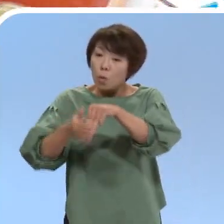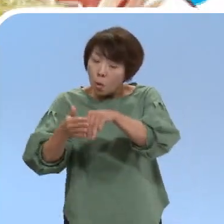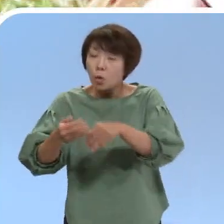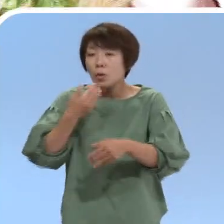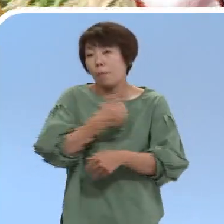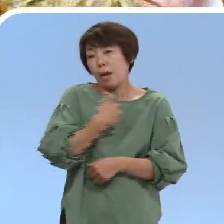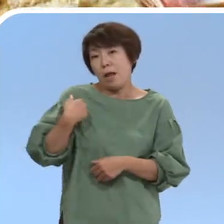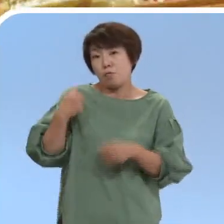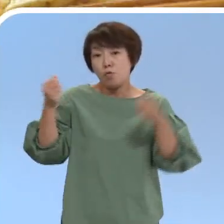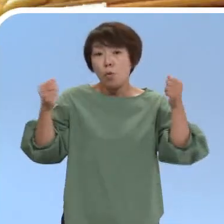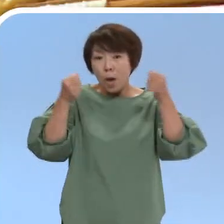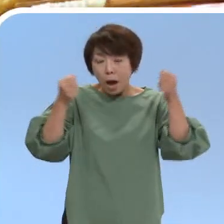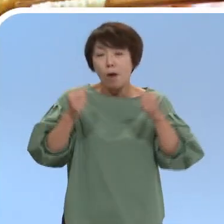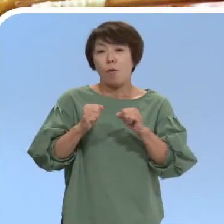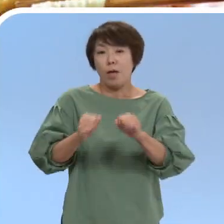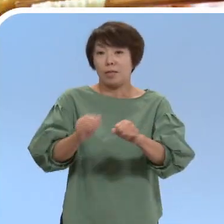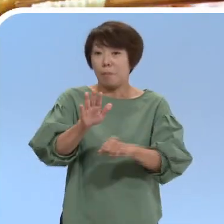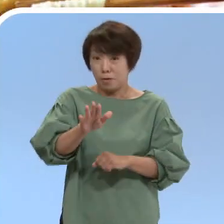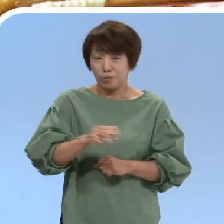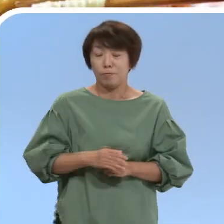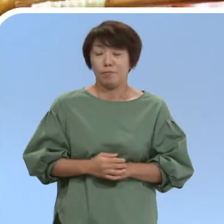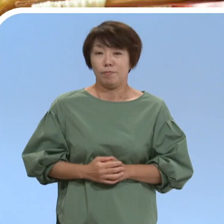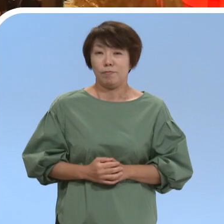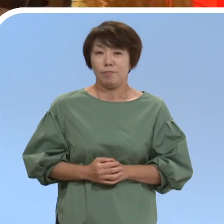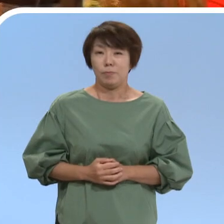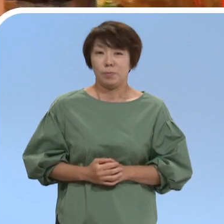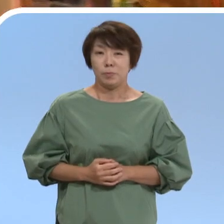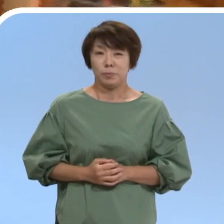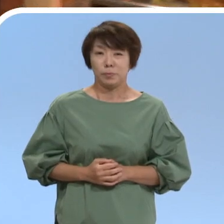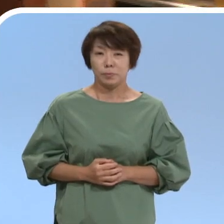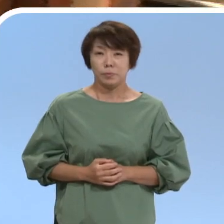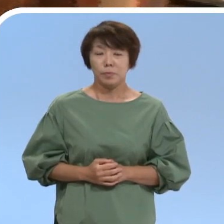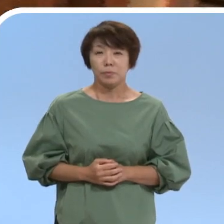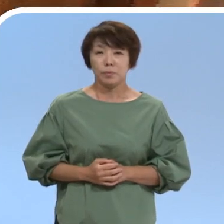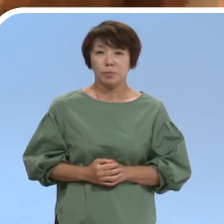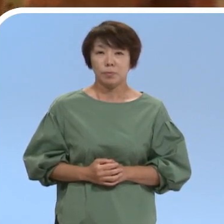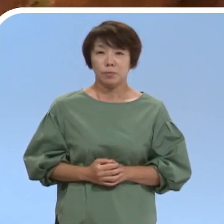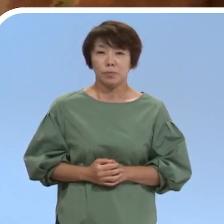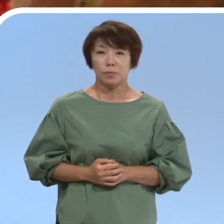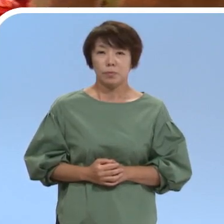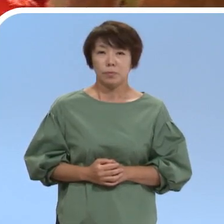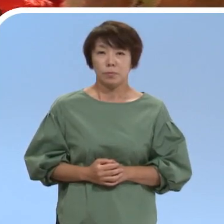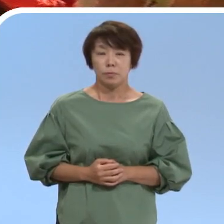しめるフェアをこの兵庫五国ワールドで行っているんです。